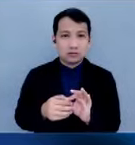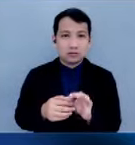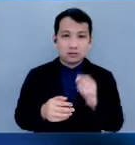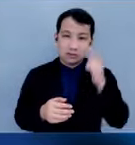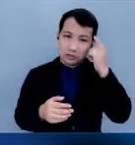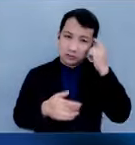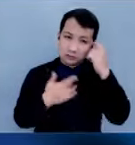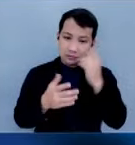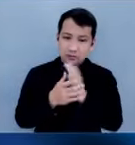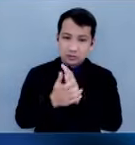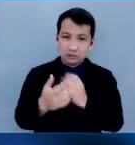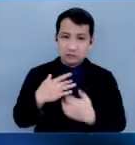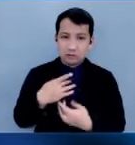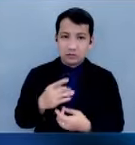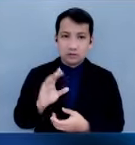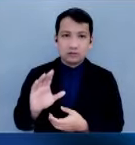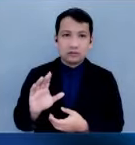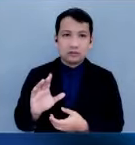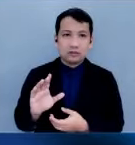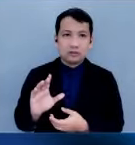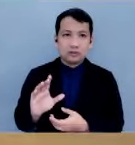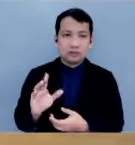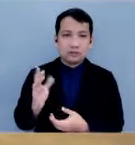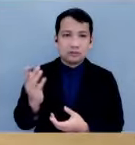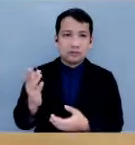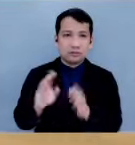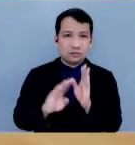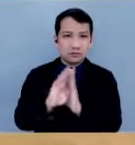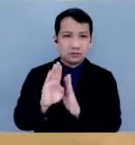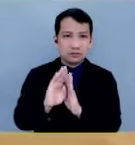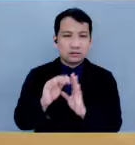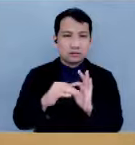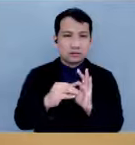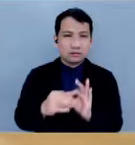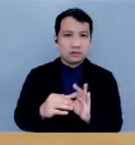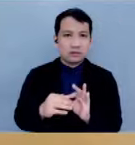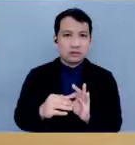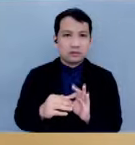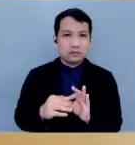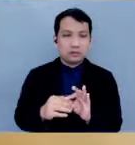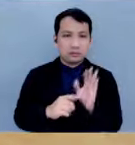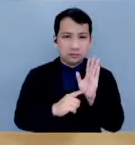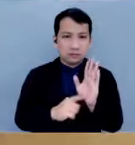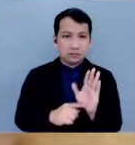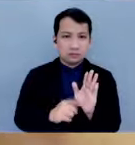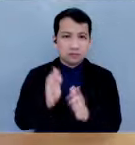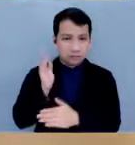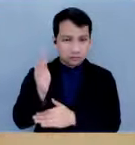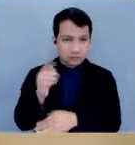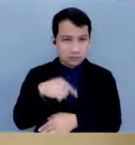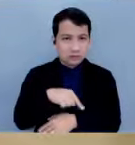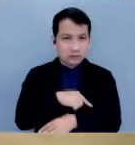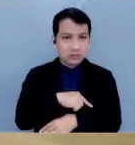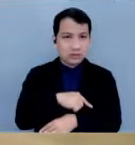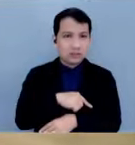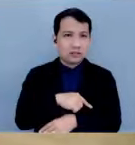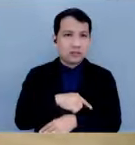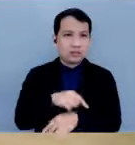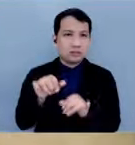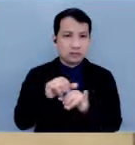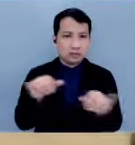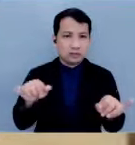interest. So dito po, they develop and para po magiging future teacher din po sila. Ah, oh, pero